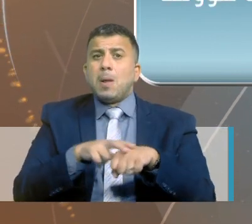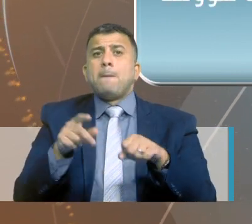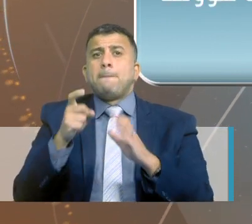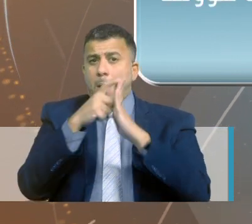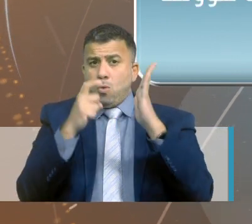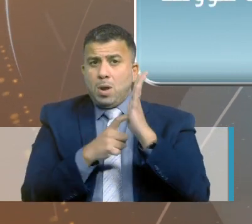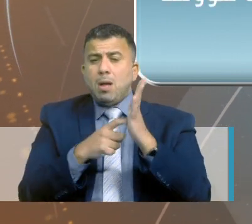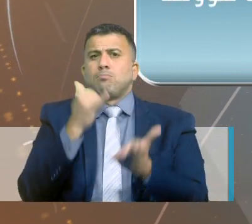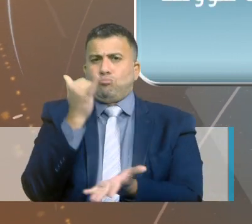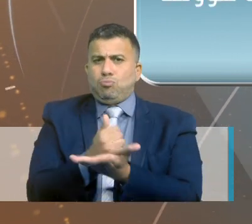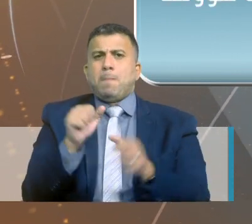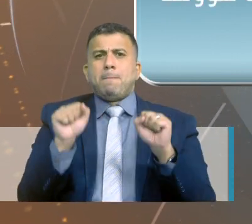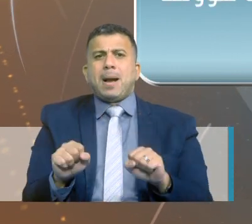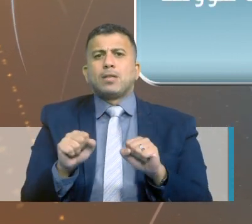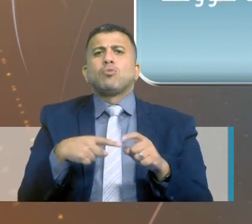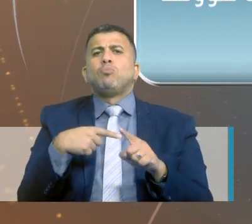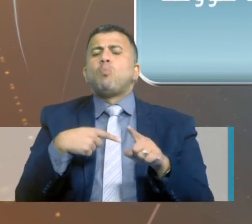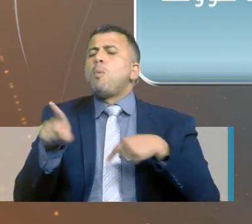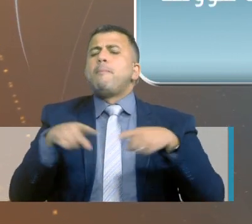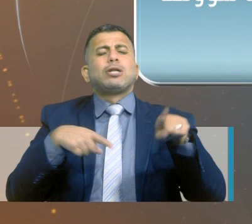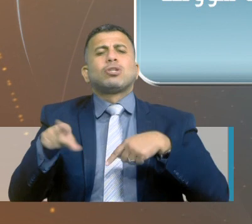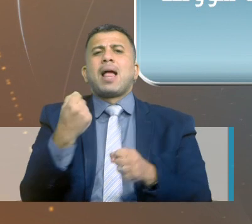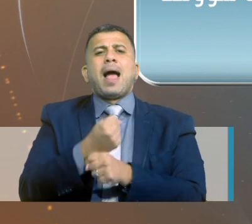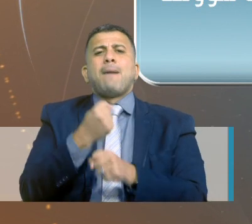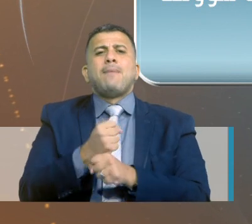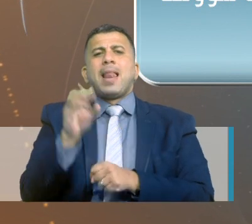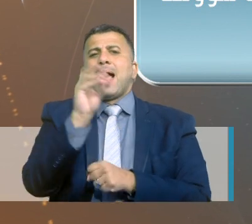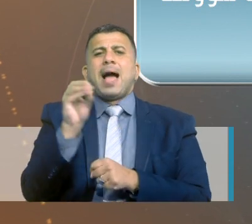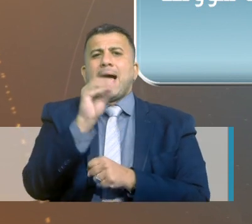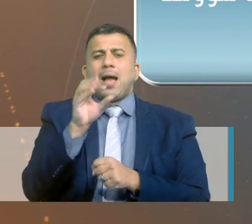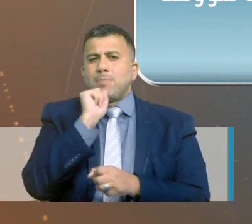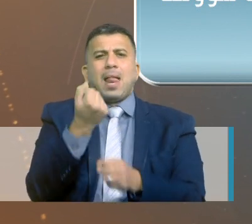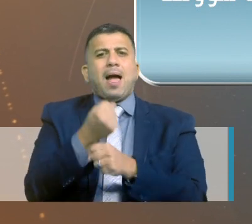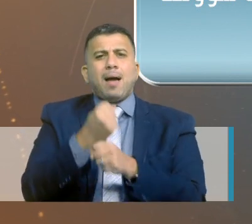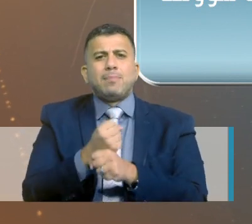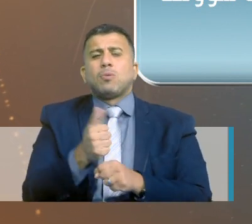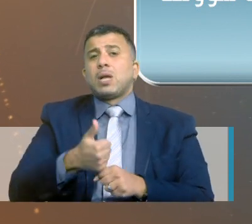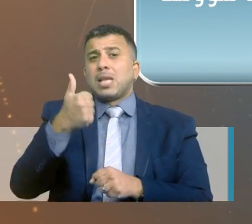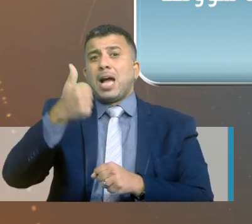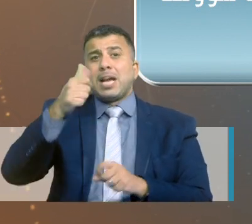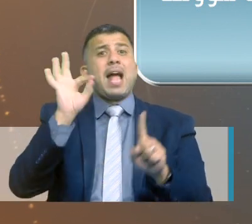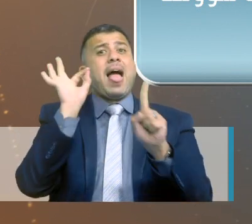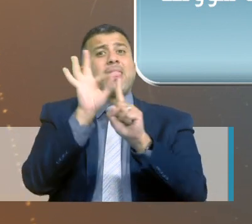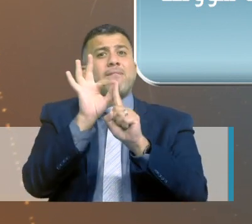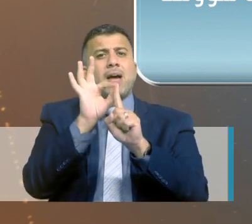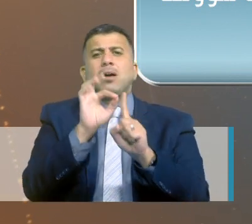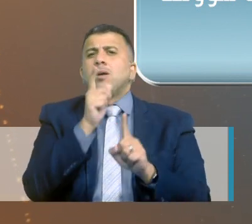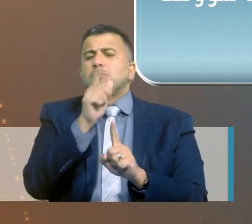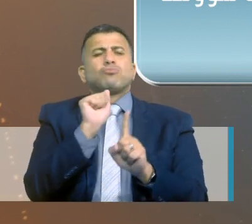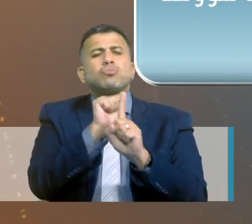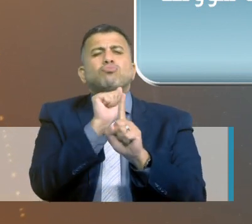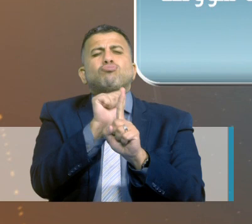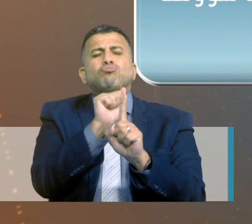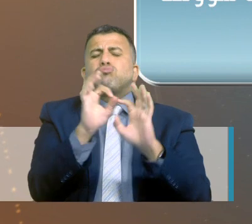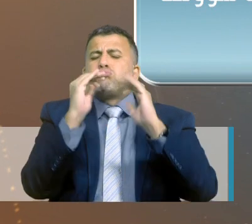نصا المرسوم على ان يتولى المجلس مباشره اعمال الهيئه وتصريف شؤونها والعمل على تحقيق اهدافها